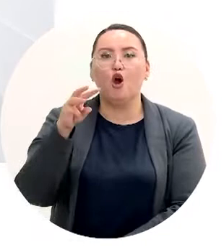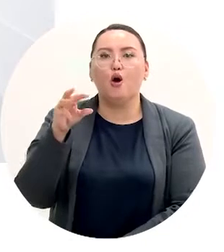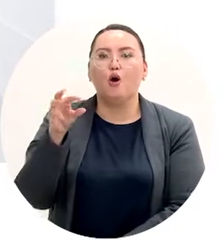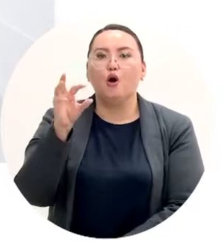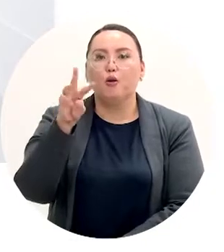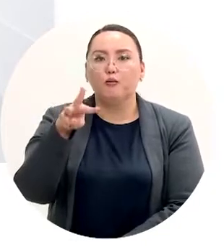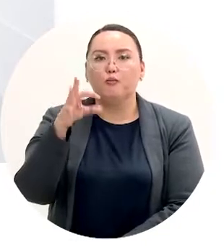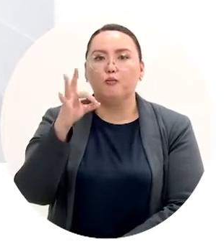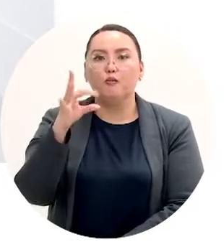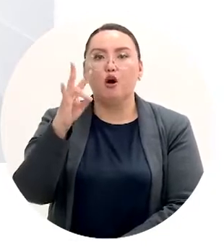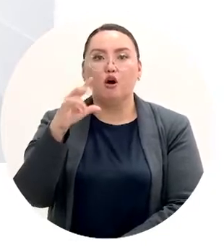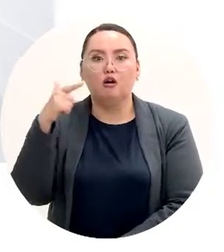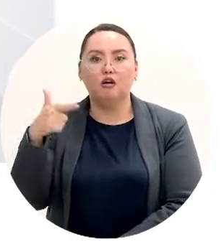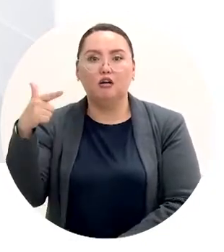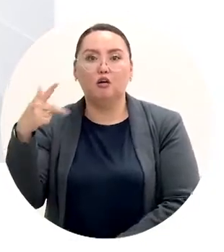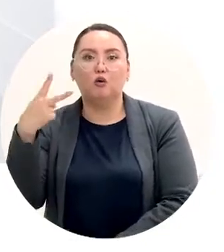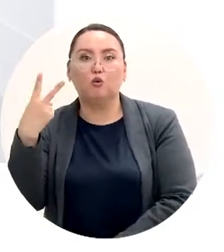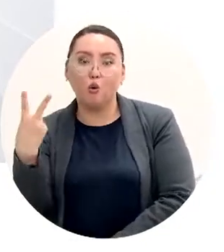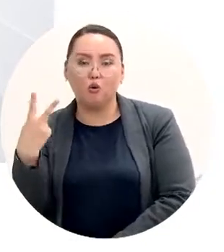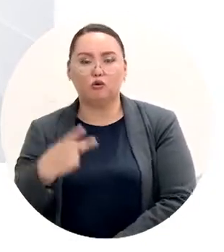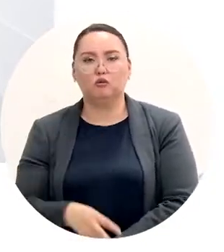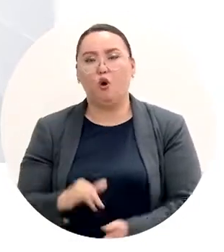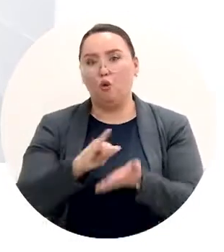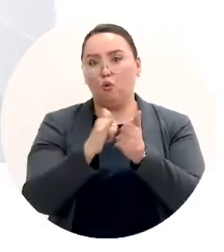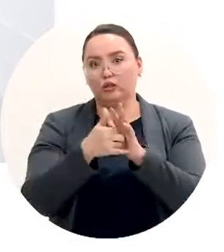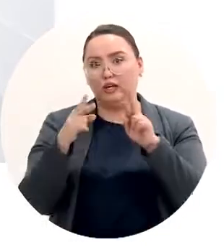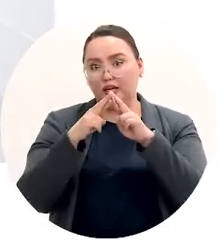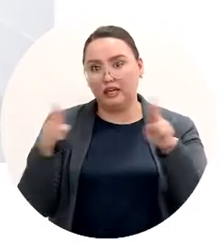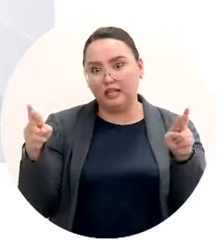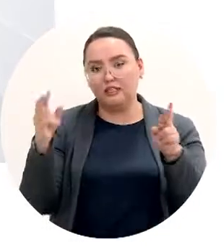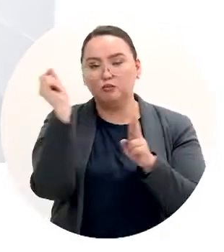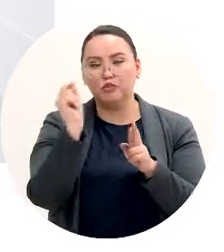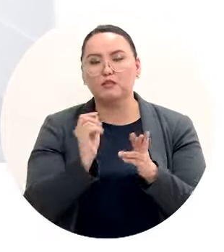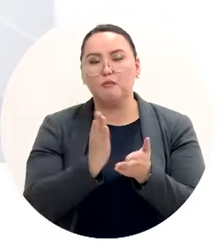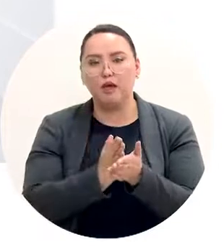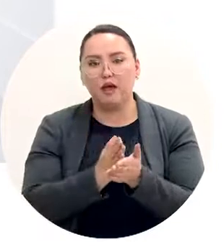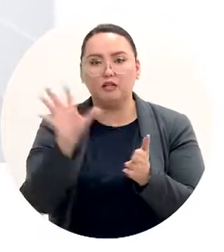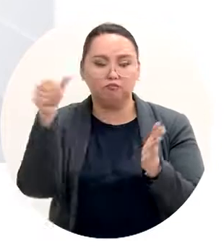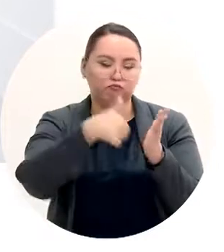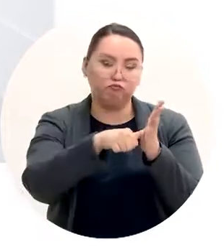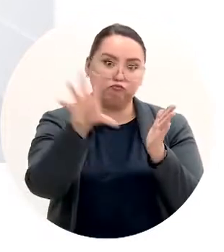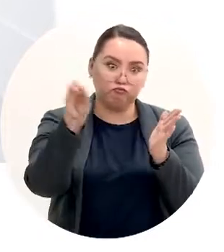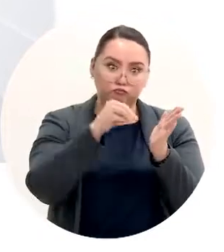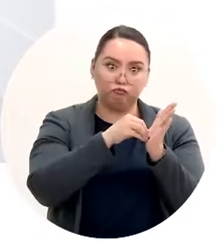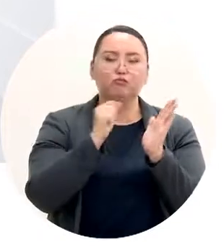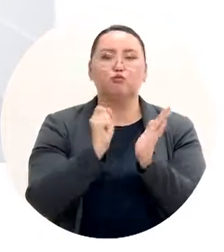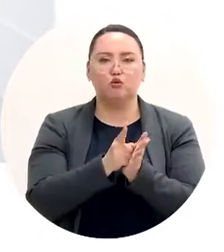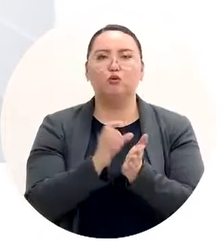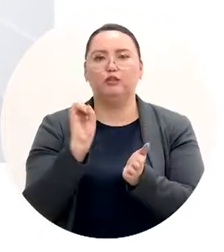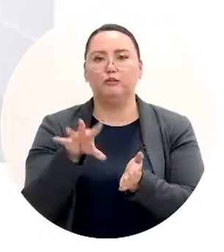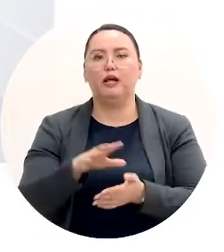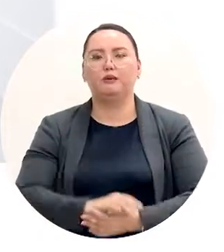гэж ийхүү бичиж дүрсээр утга ялгаж бичиж байгаа хүмүүс ээ. Нүдлэн тогтоож тэмдэгтэй тэмдэглэж авах нь чухал юм